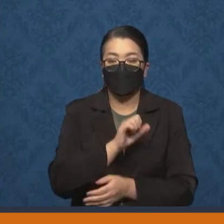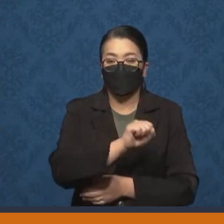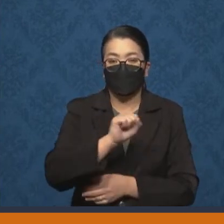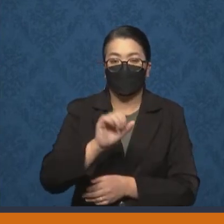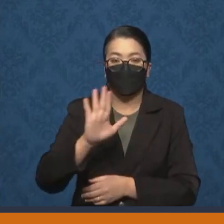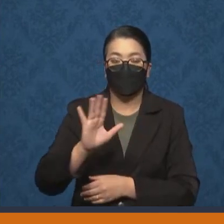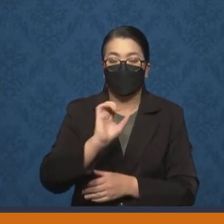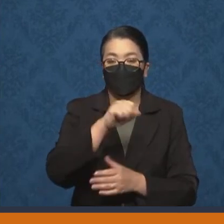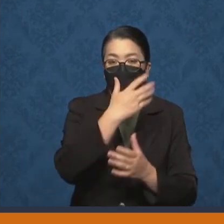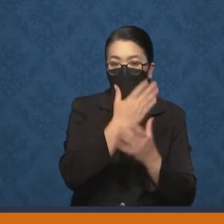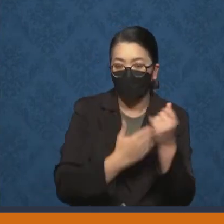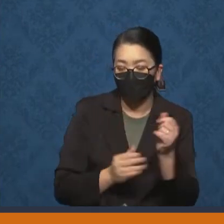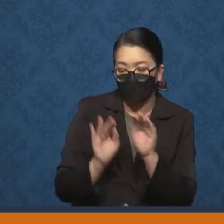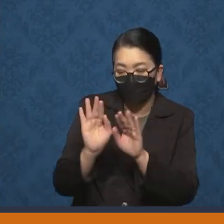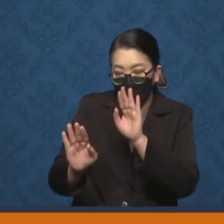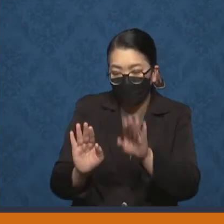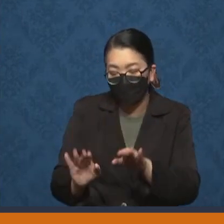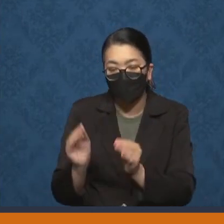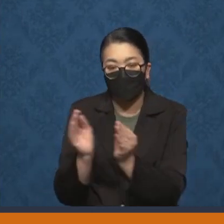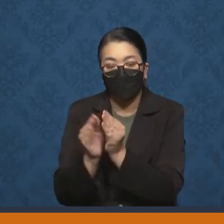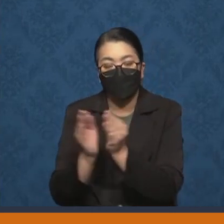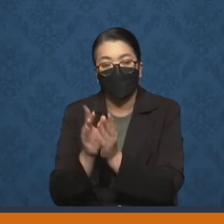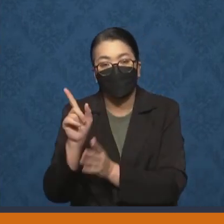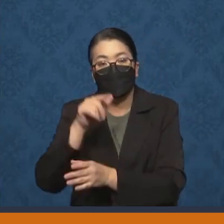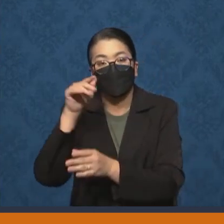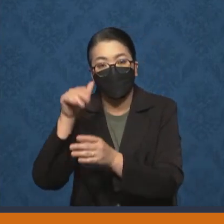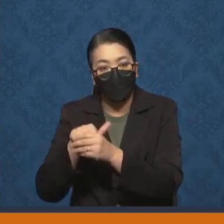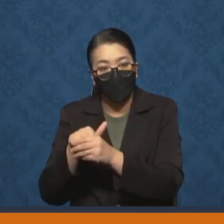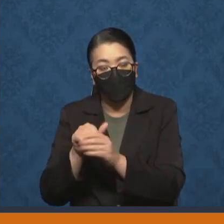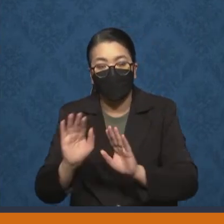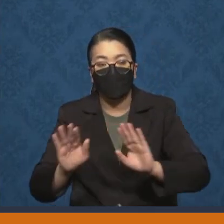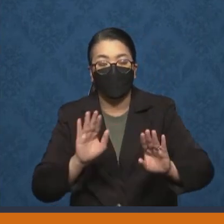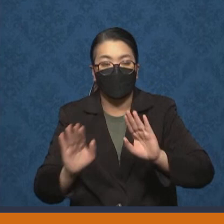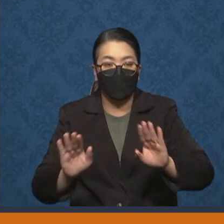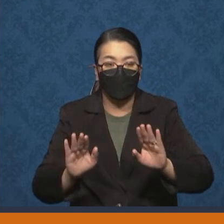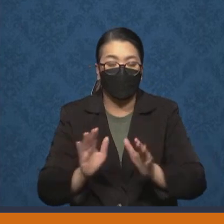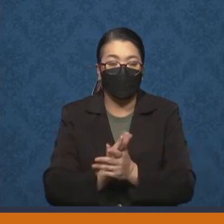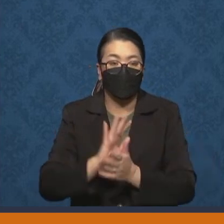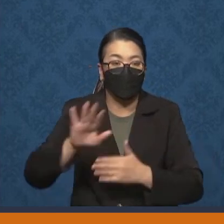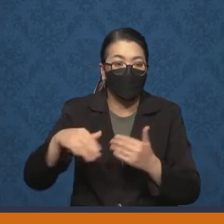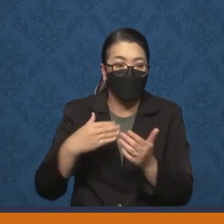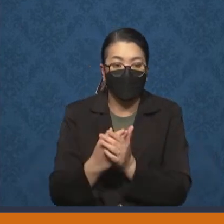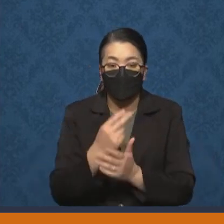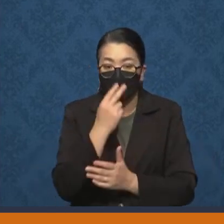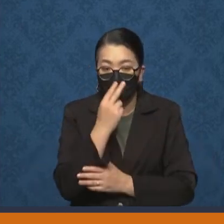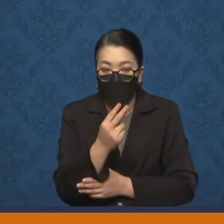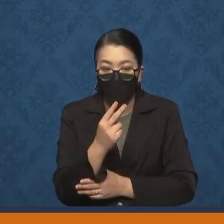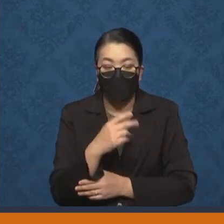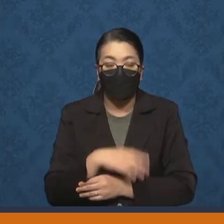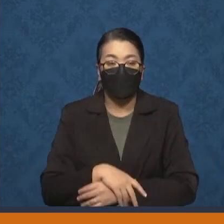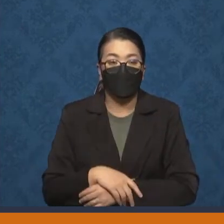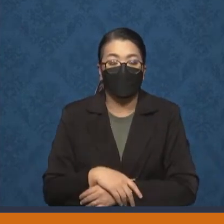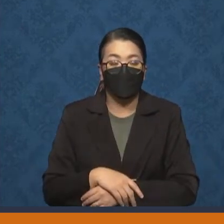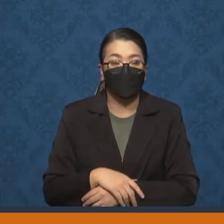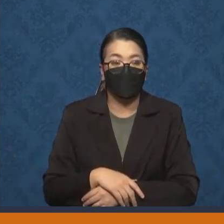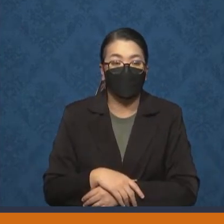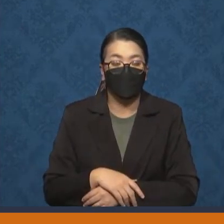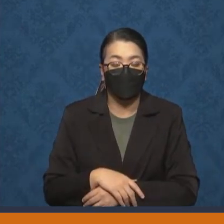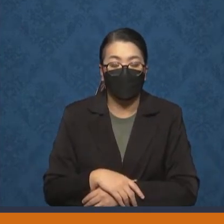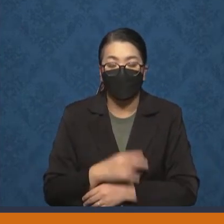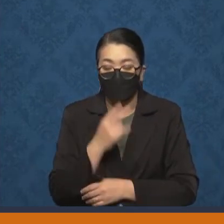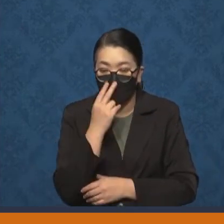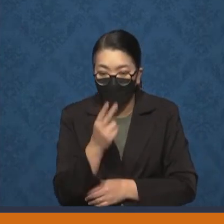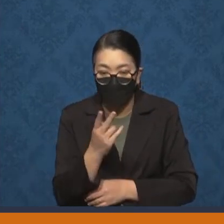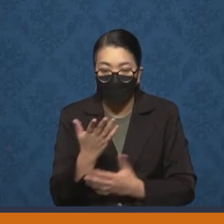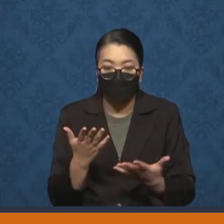เทียบกับสัดส่วนของผลคะแนนเลือกตั้งครับท่านประธานทุกท่านจะเห็นได้ว่ายิ่งค่าความคาดเคลื่อน